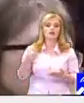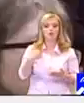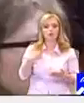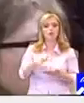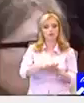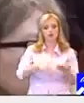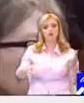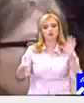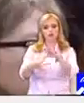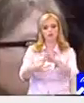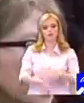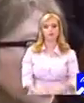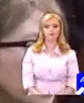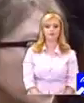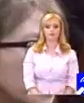reîntregirii naționale.